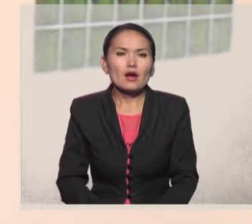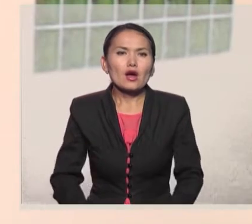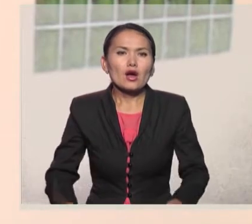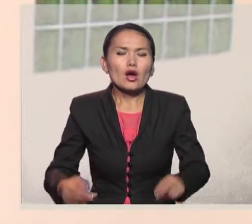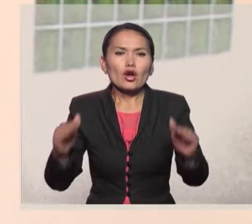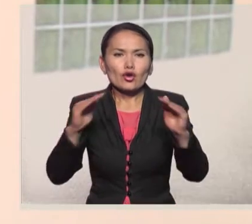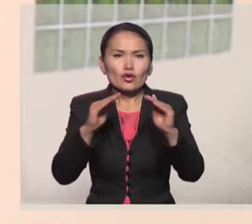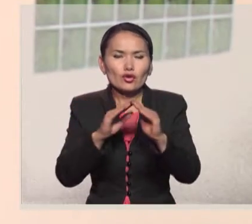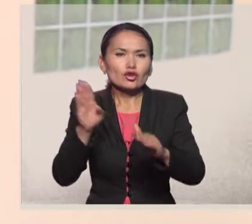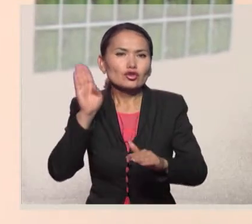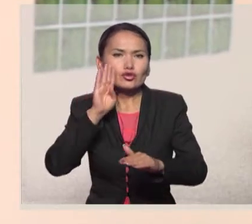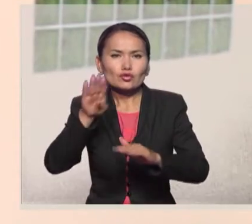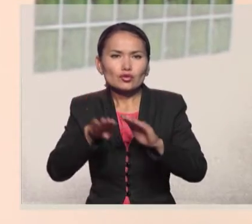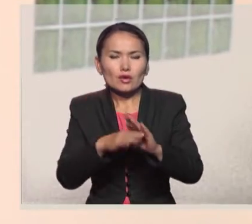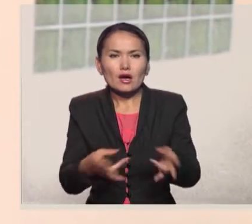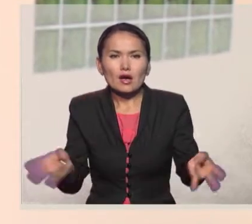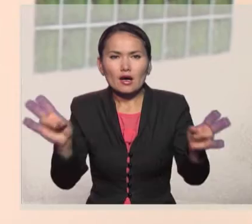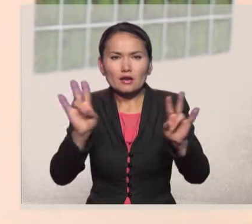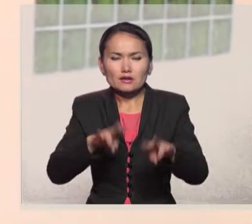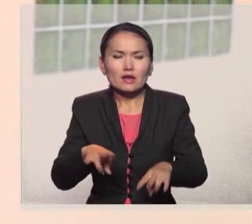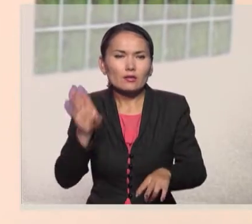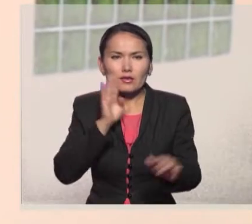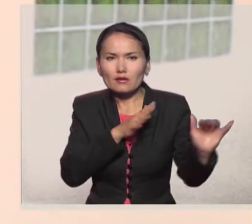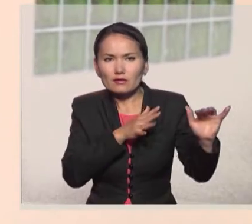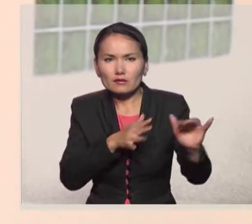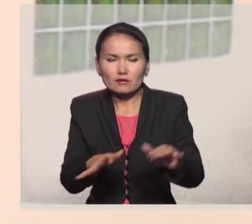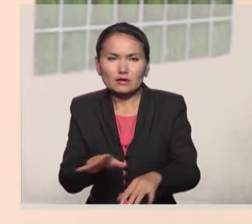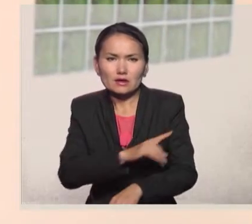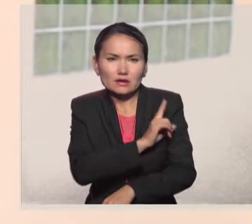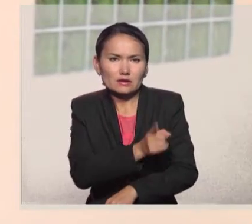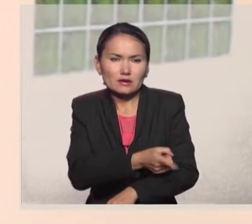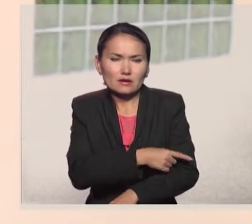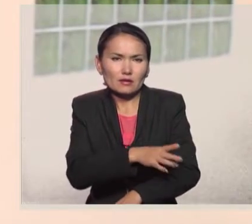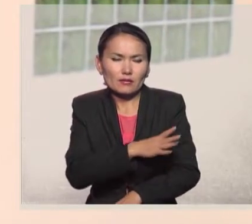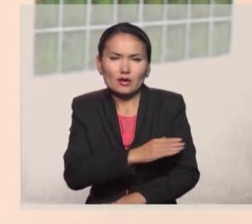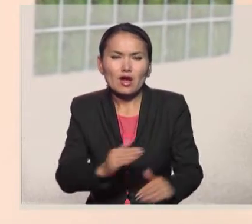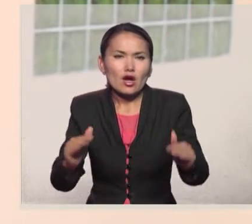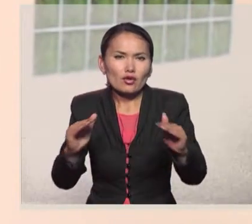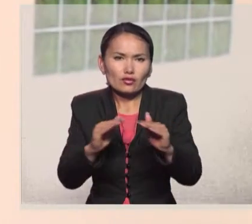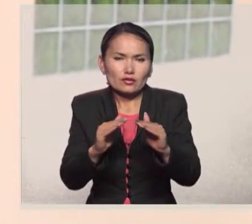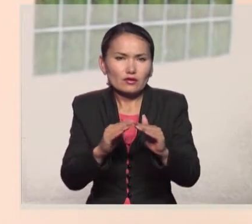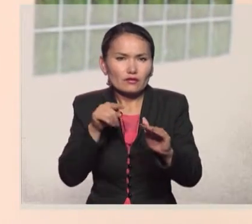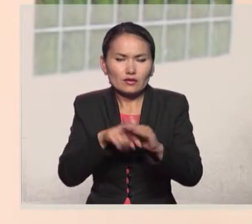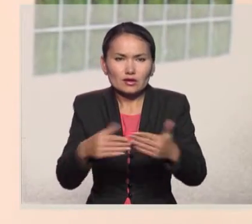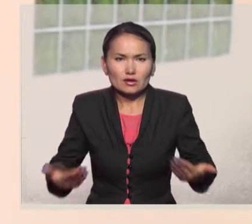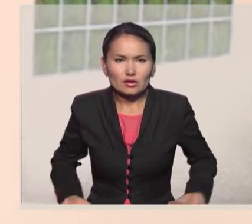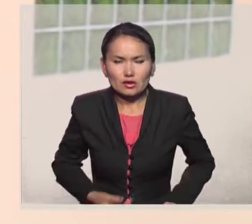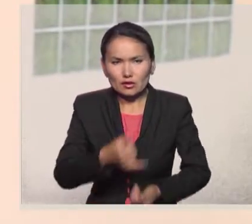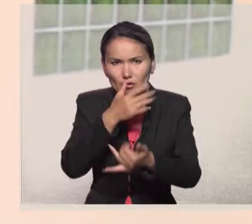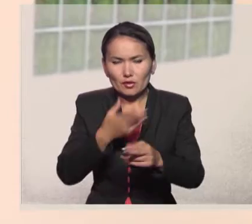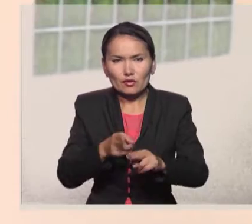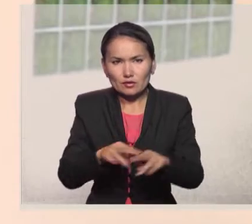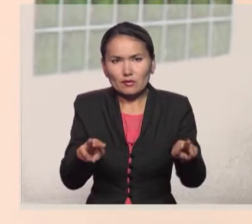болып кетті, уже су құм басып кетті, баттақтың не басып кеткен. Енді кіре алмаймыз ол үйге біз. Енді білмеймін енді